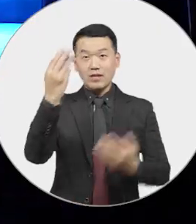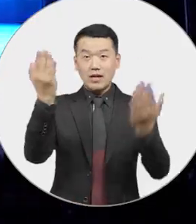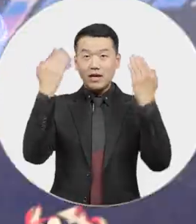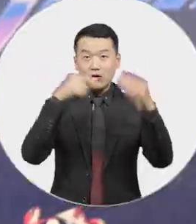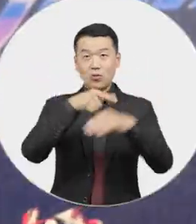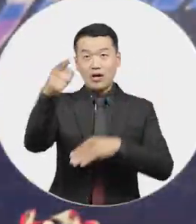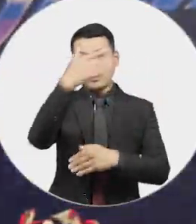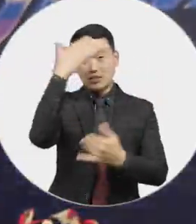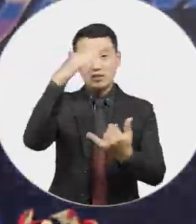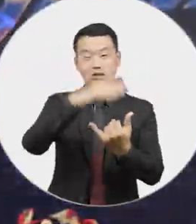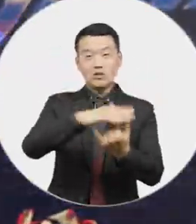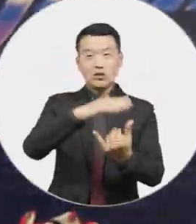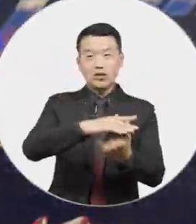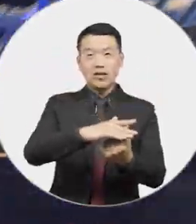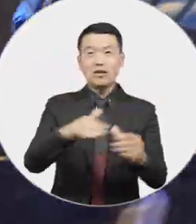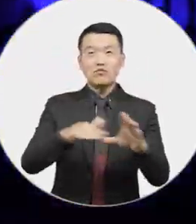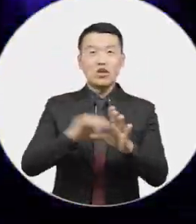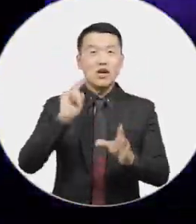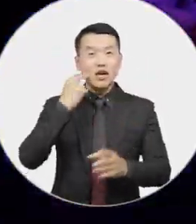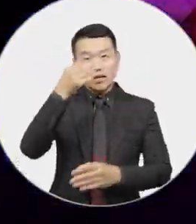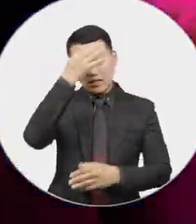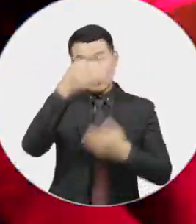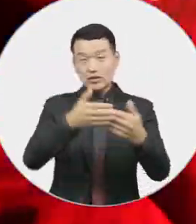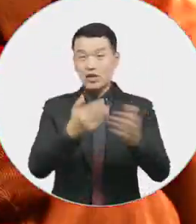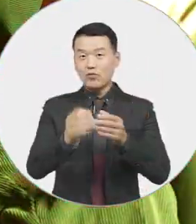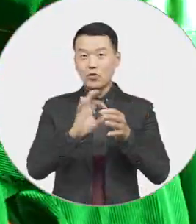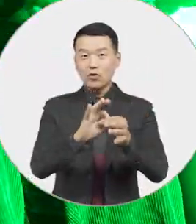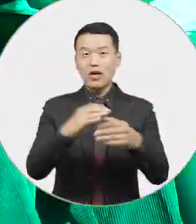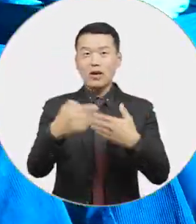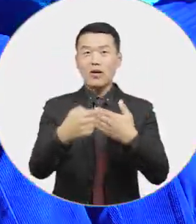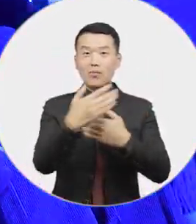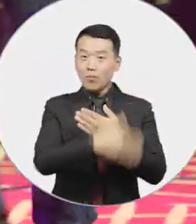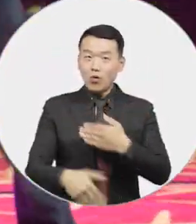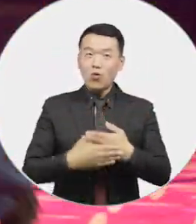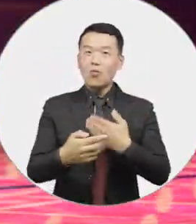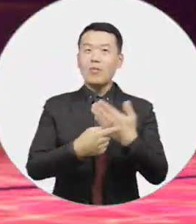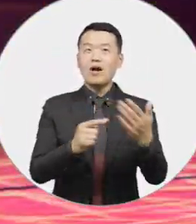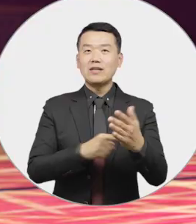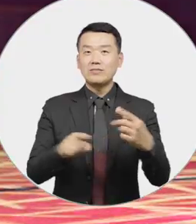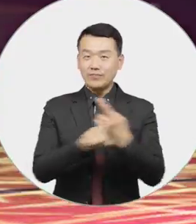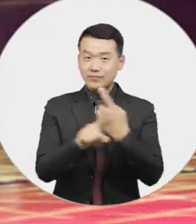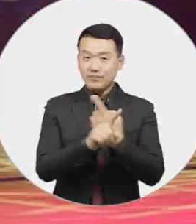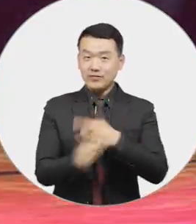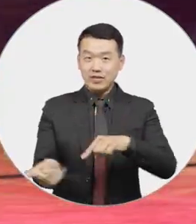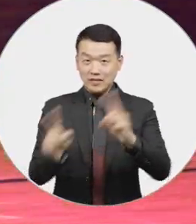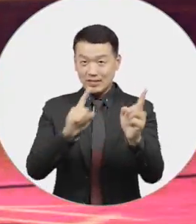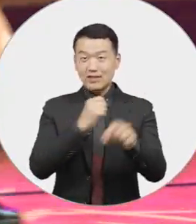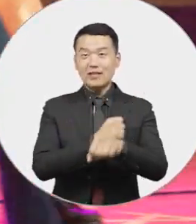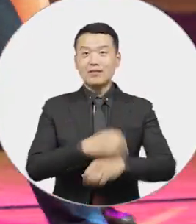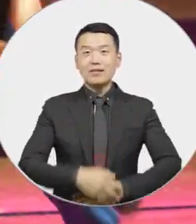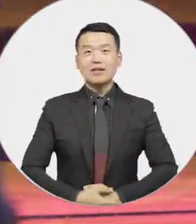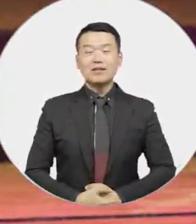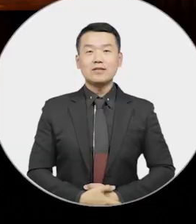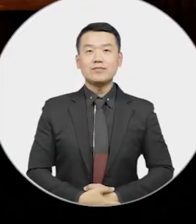고등학교 3학년 및 학교 밖 청소년들에게 문화예술 체험을 통해 힐링의 시간을 선사합니다.